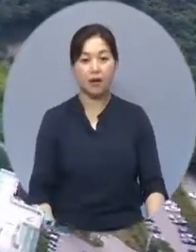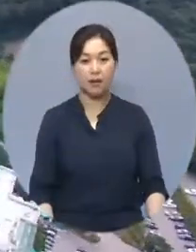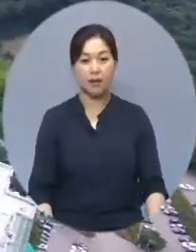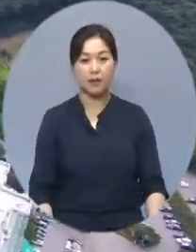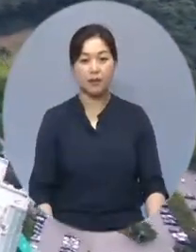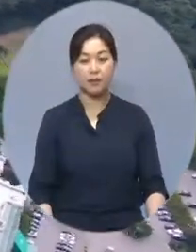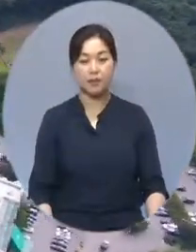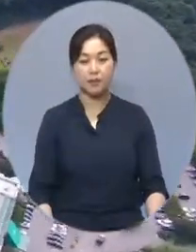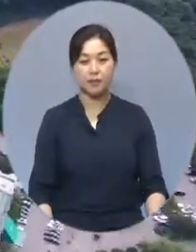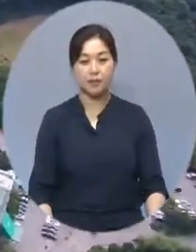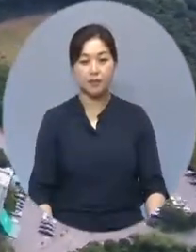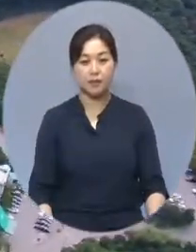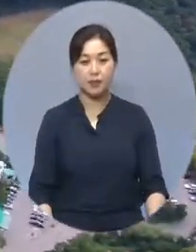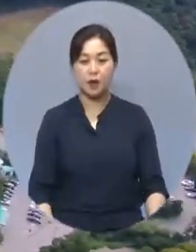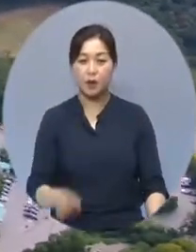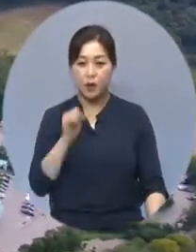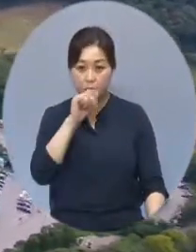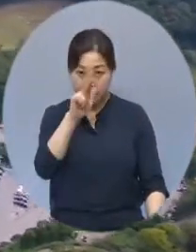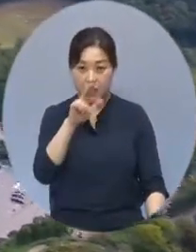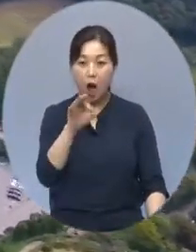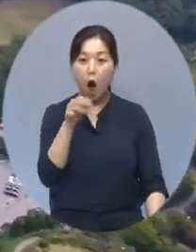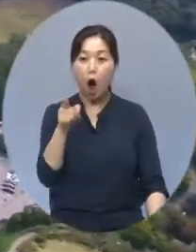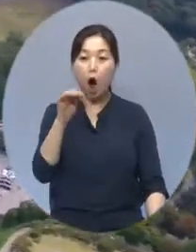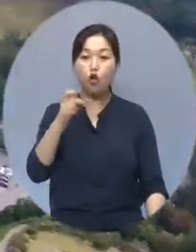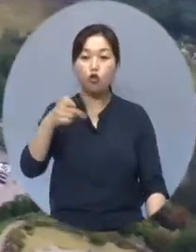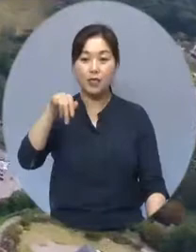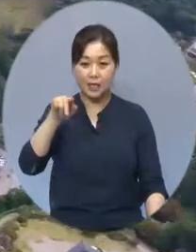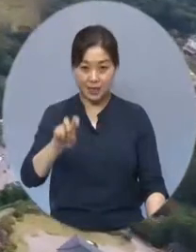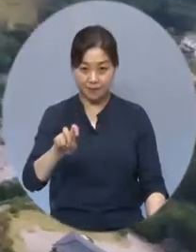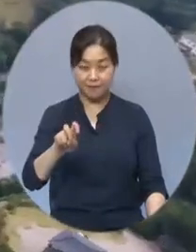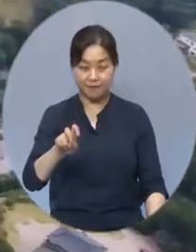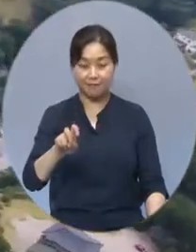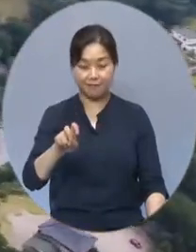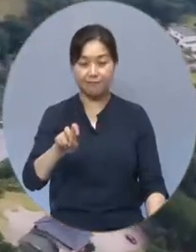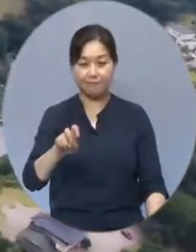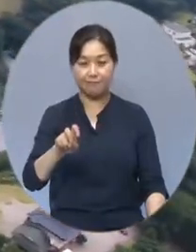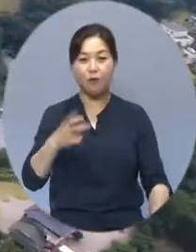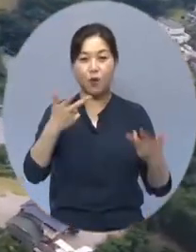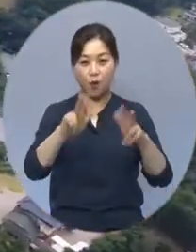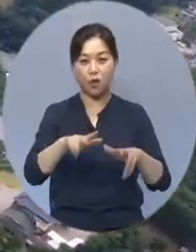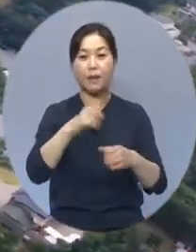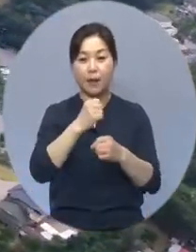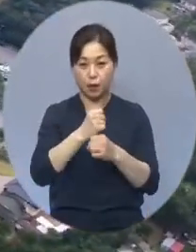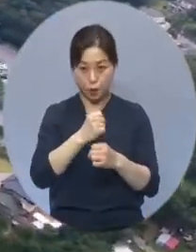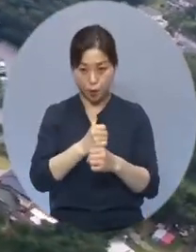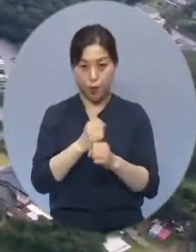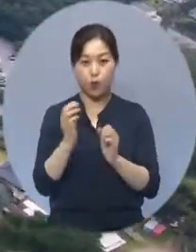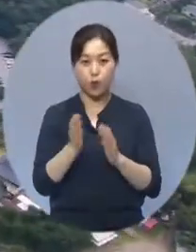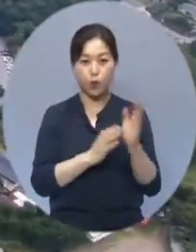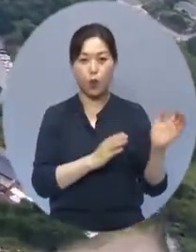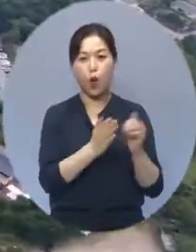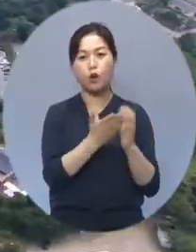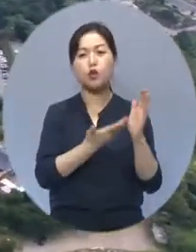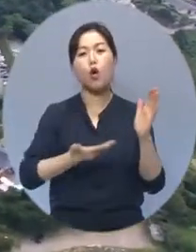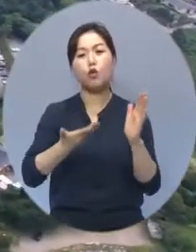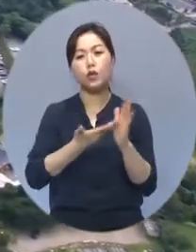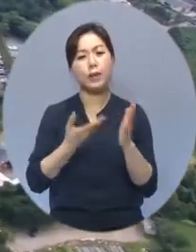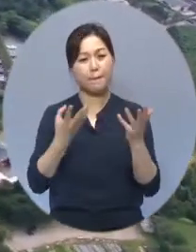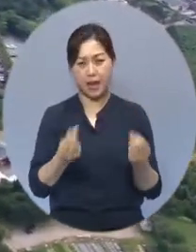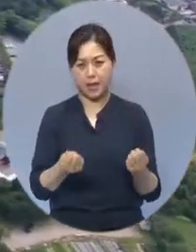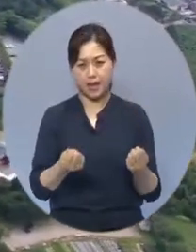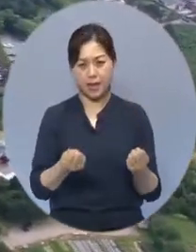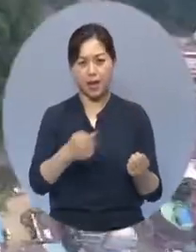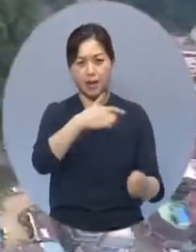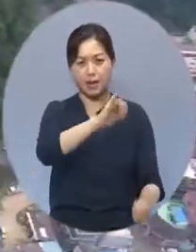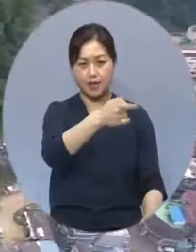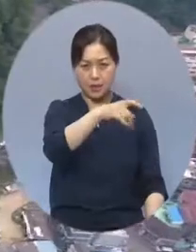한 용인 오울림 파크를 조성을 해주고 또 용인에 또 저수지가 많습니다. 예. 네. 그래서 기흥